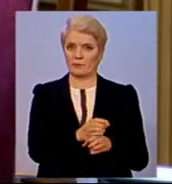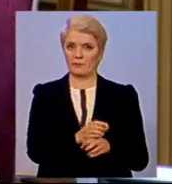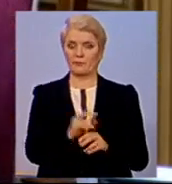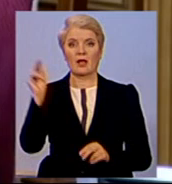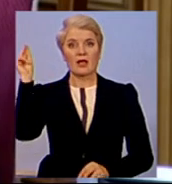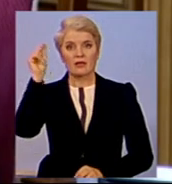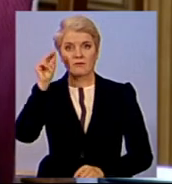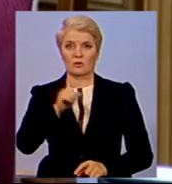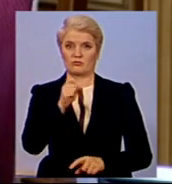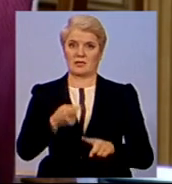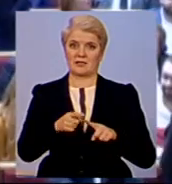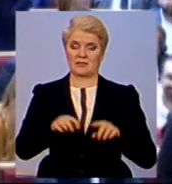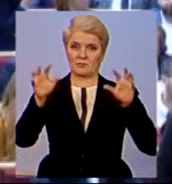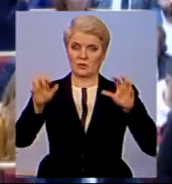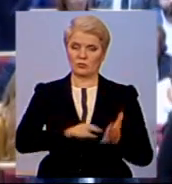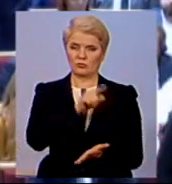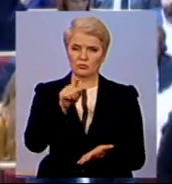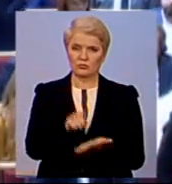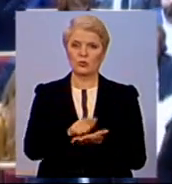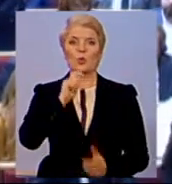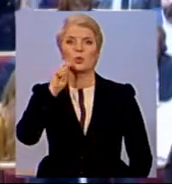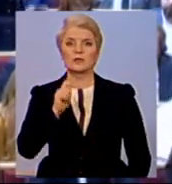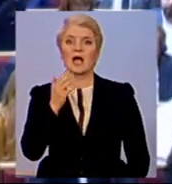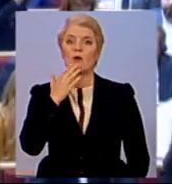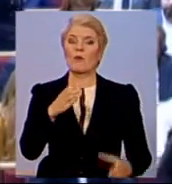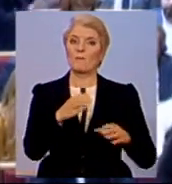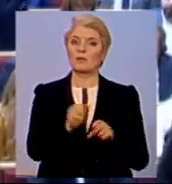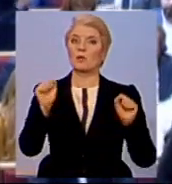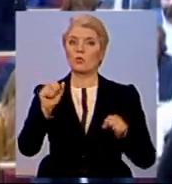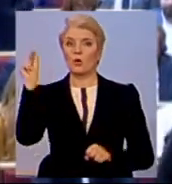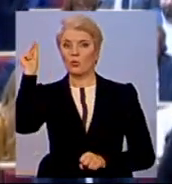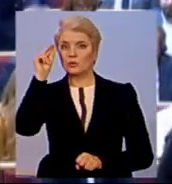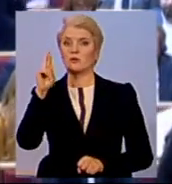цими законами має бути українською, а мови меншин можуть вивчатися як додаток.